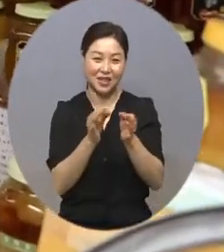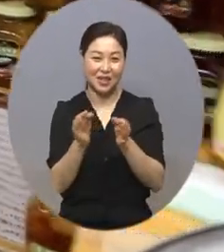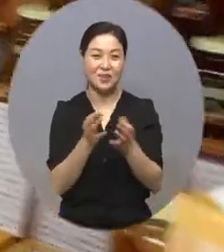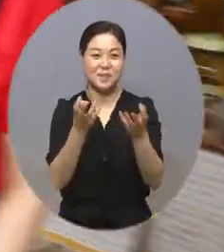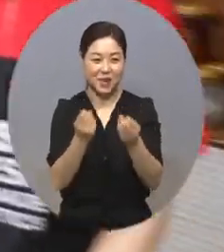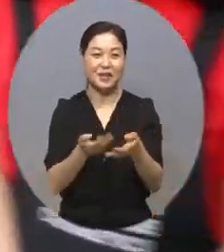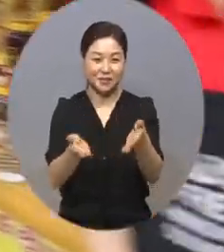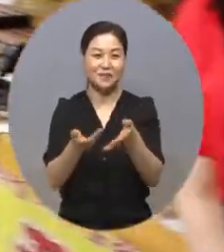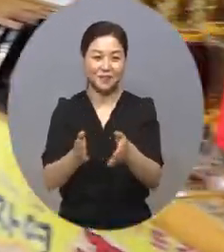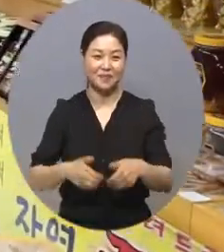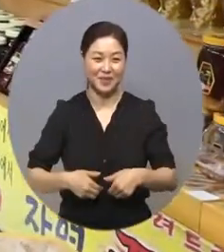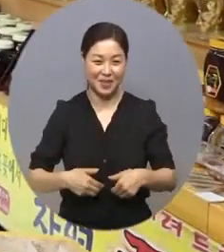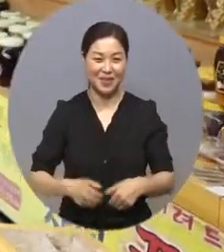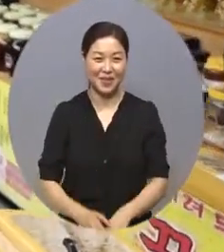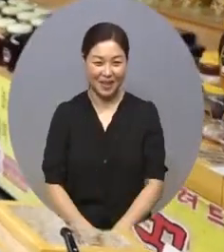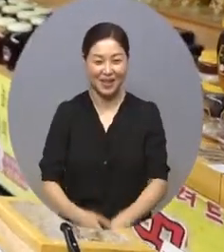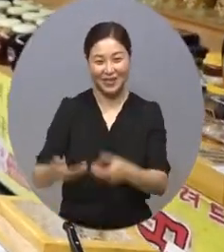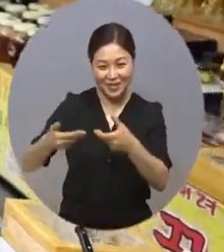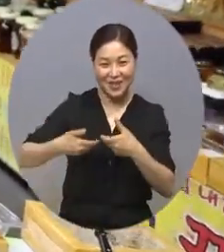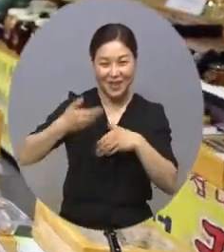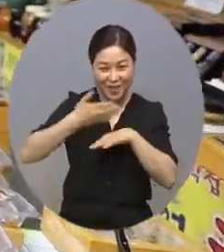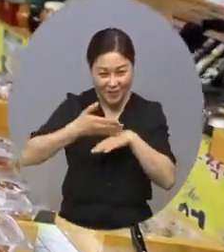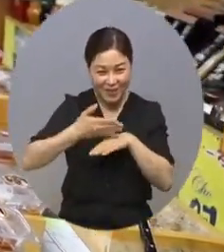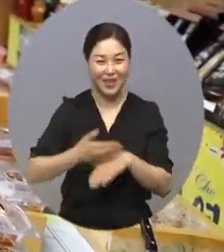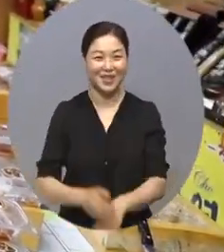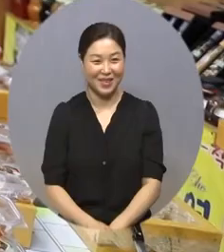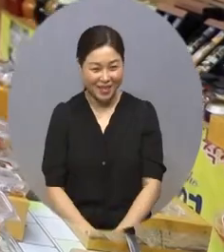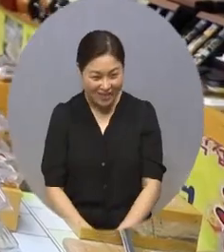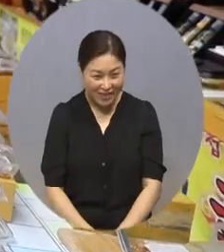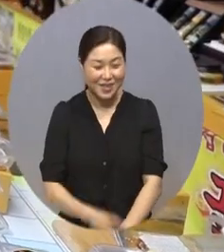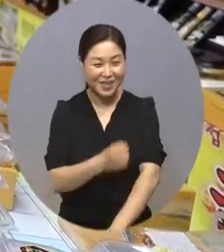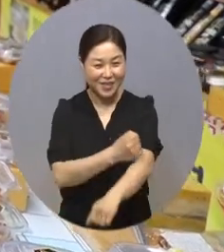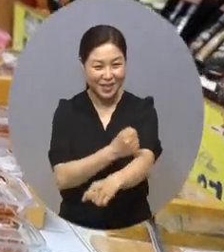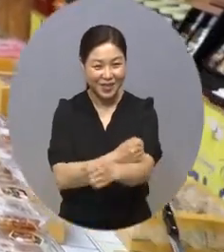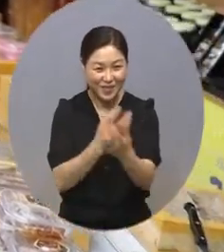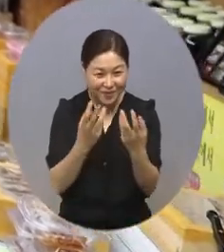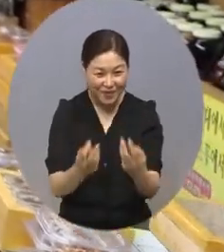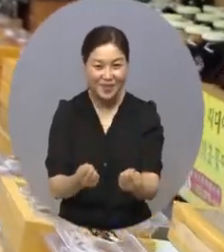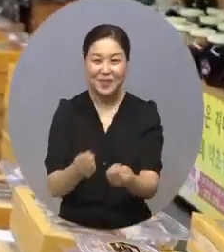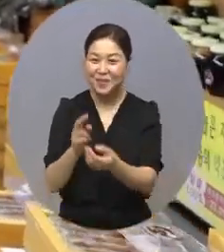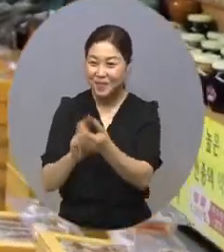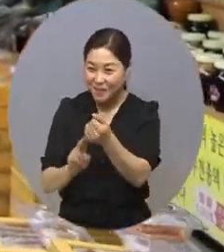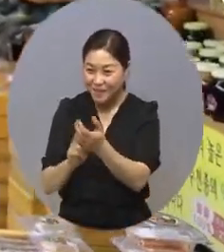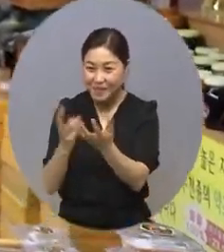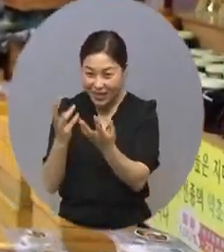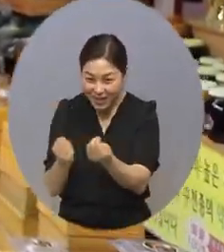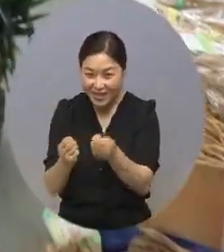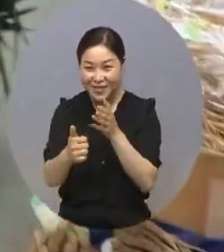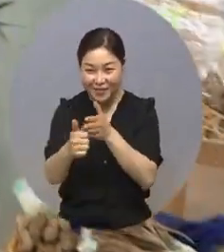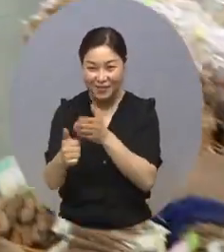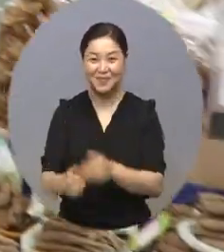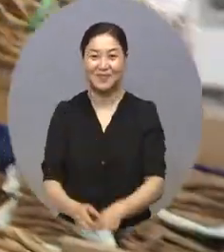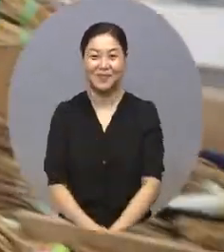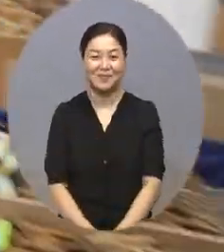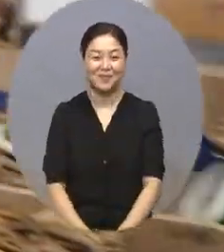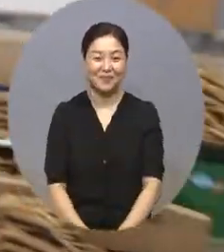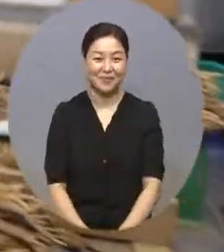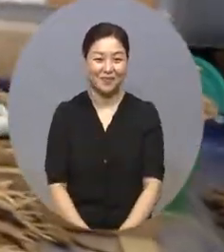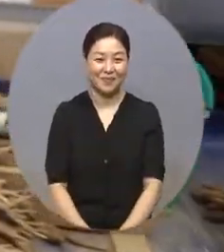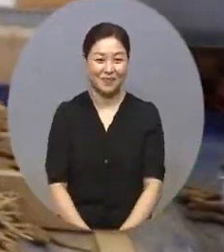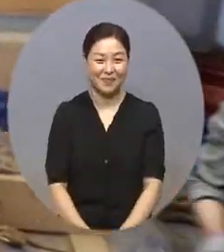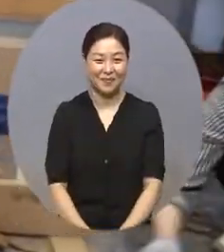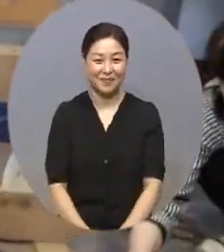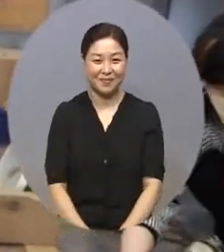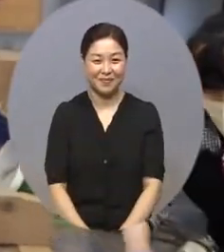* 콩 엄마가 헉 아무나 쌍아 세 열고 가니까 되요 뭐라구 나 안녕하세요